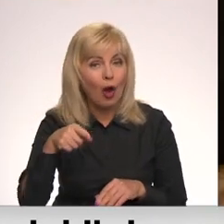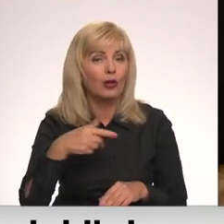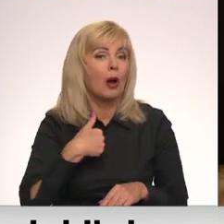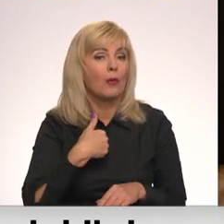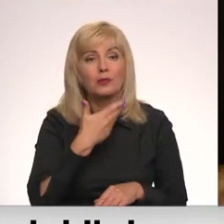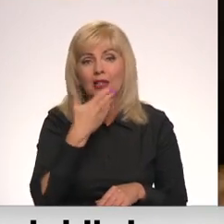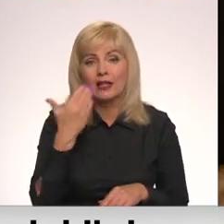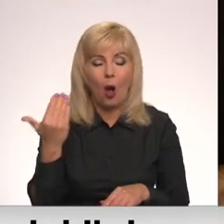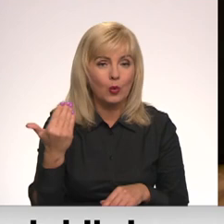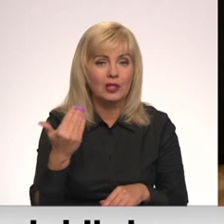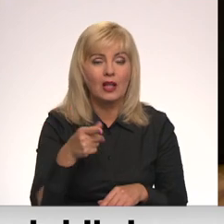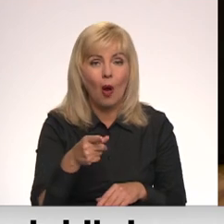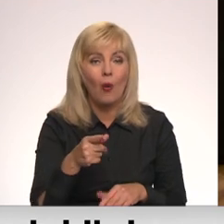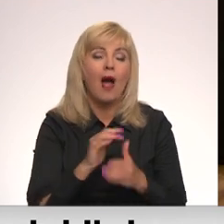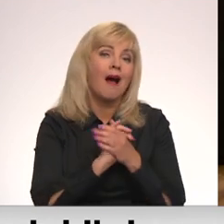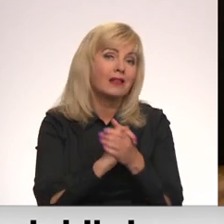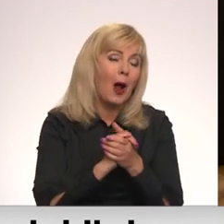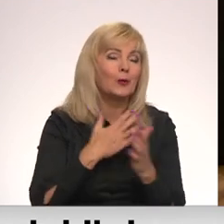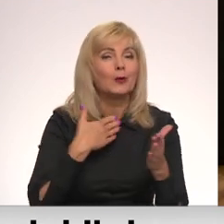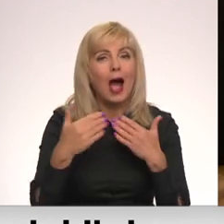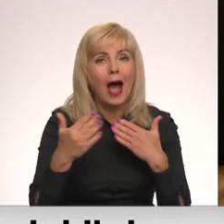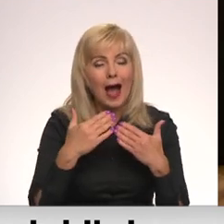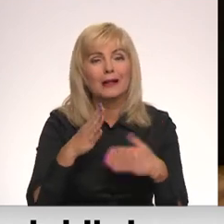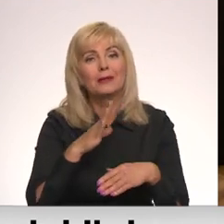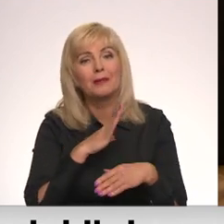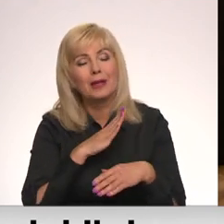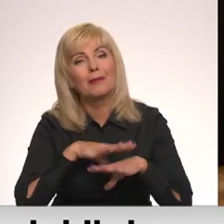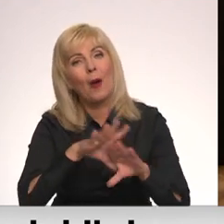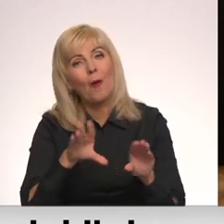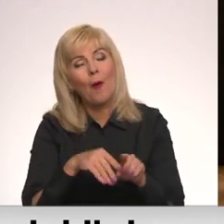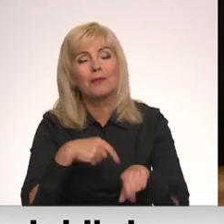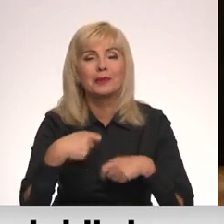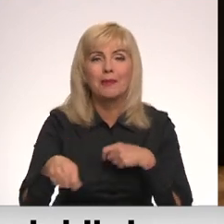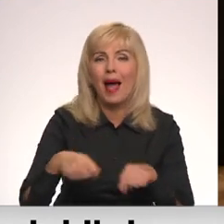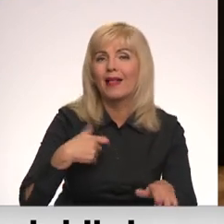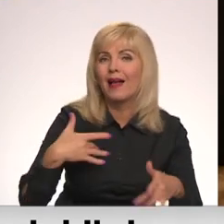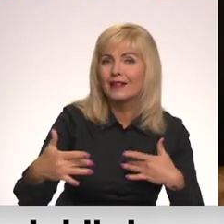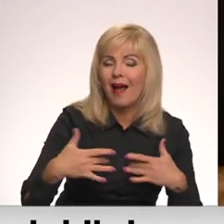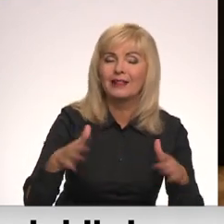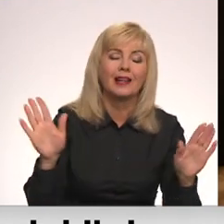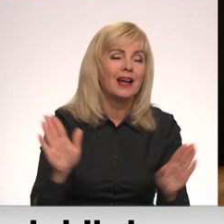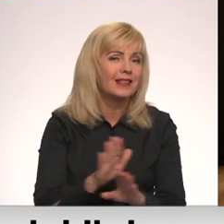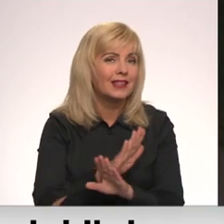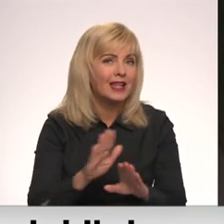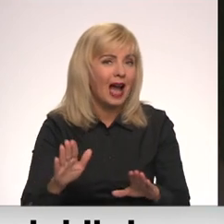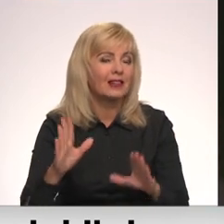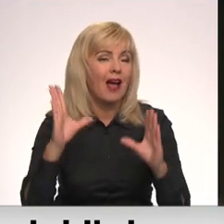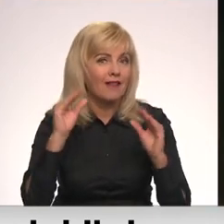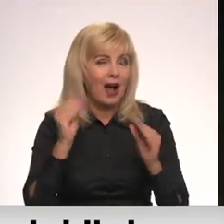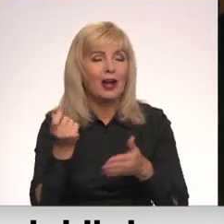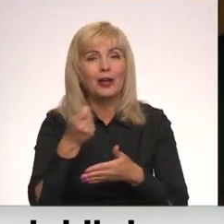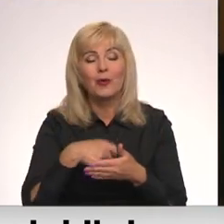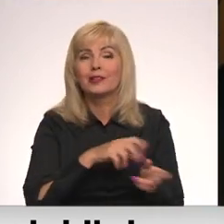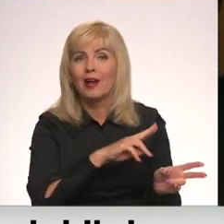namu. Draudzīgā gaisotnē tika gan kopīgi spēlēts teātris, gan dziedāts, vakar noslēdzot